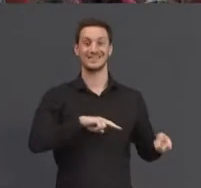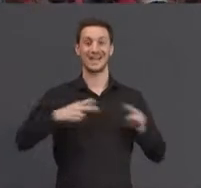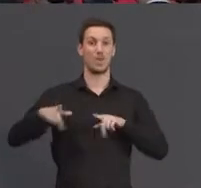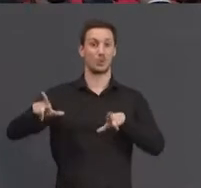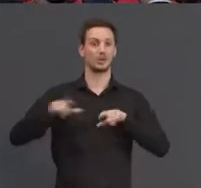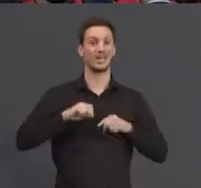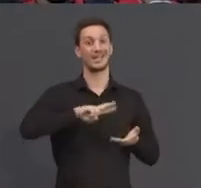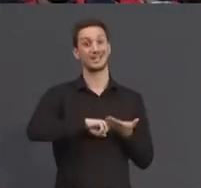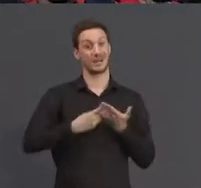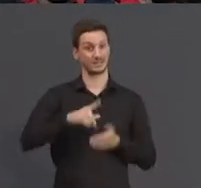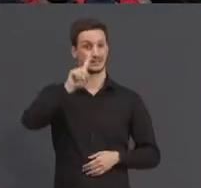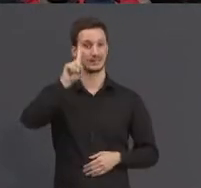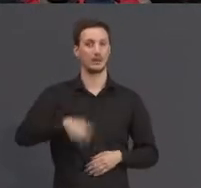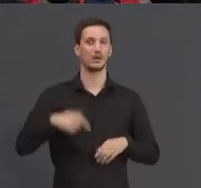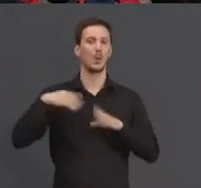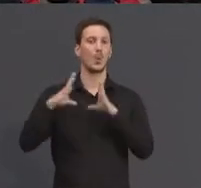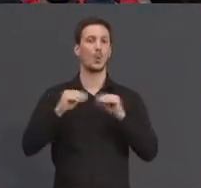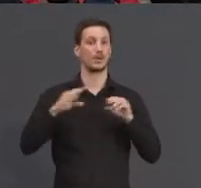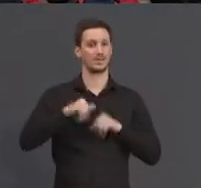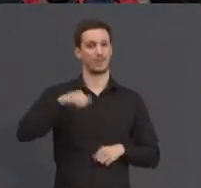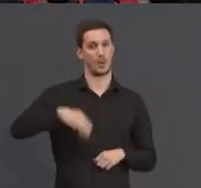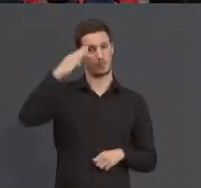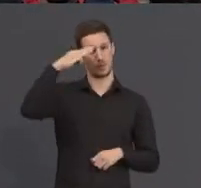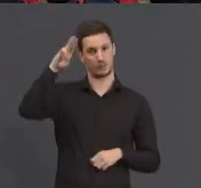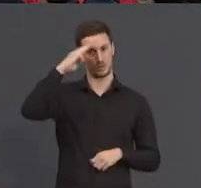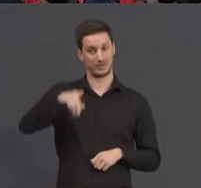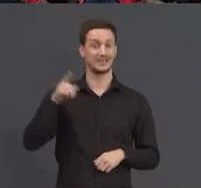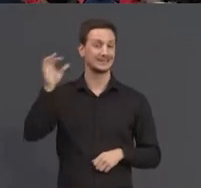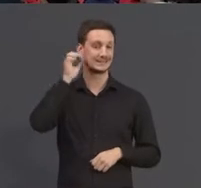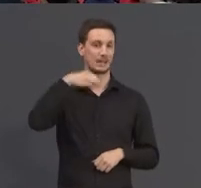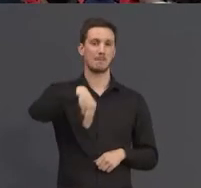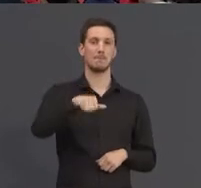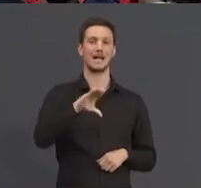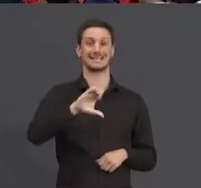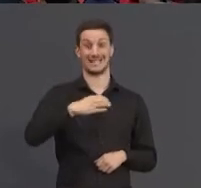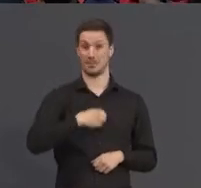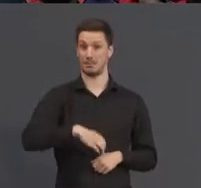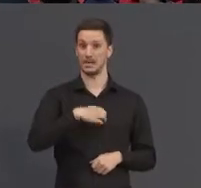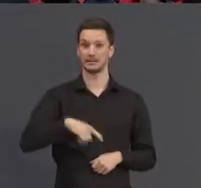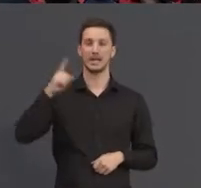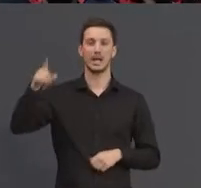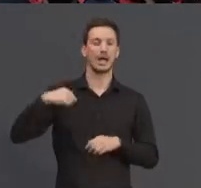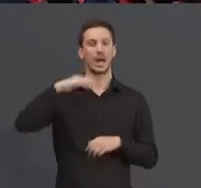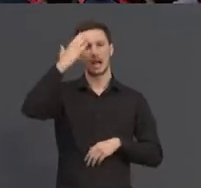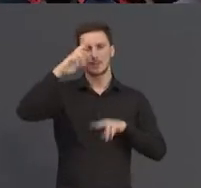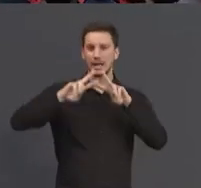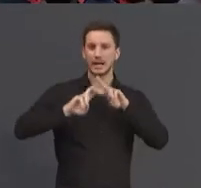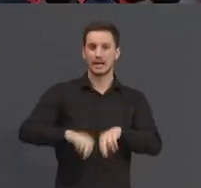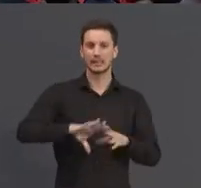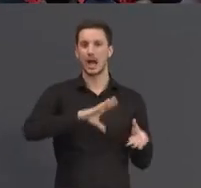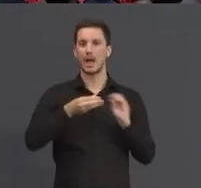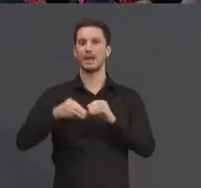i interpretació per la Universitat Pompeu Fabra. La Mercè és cap de recerca aplicada per